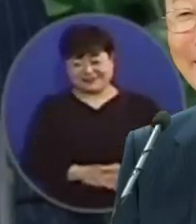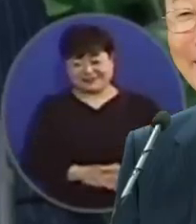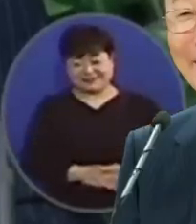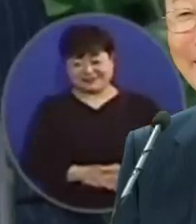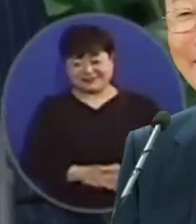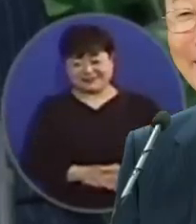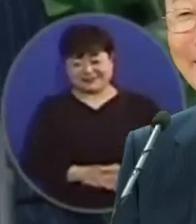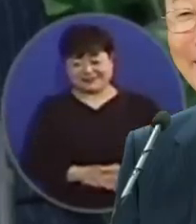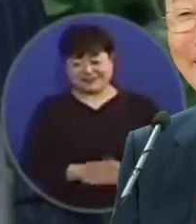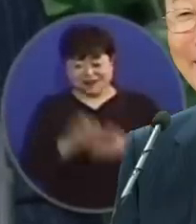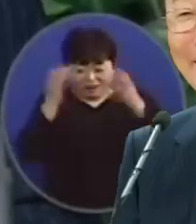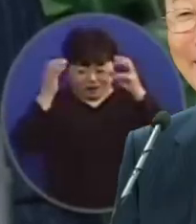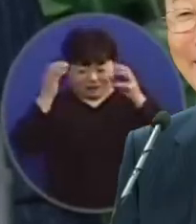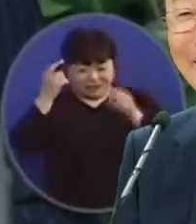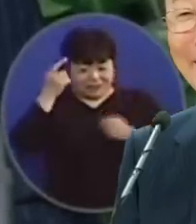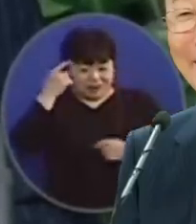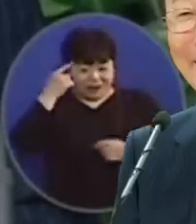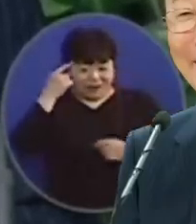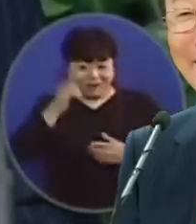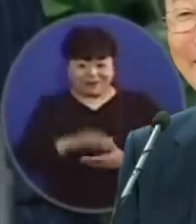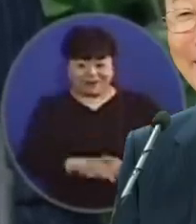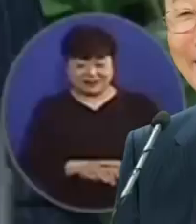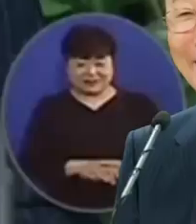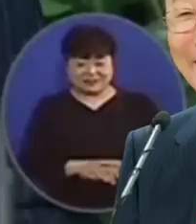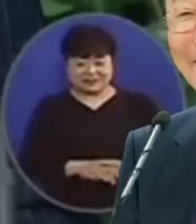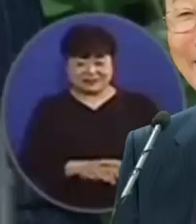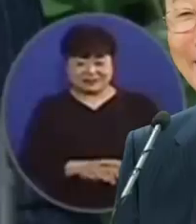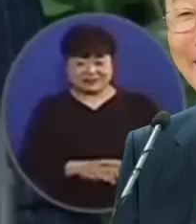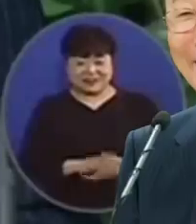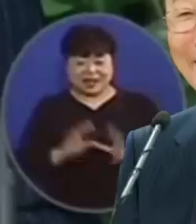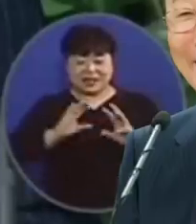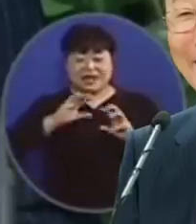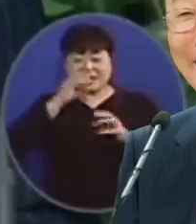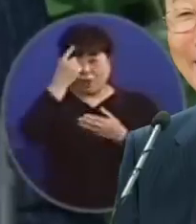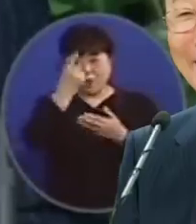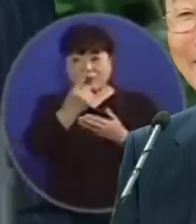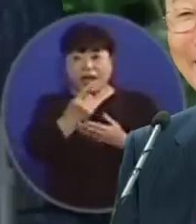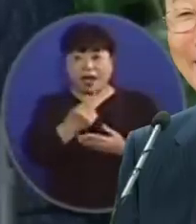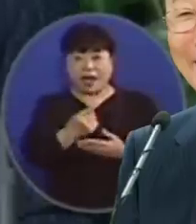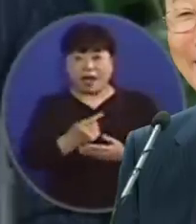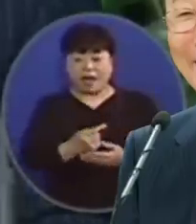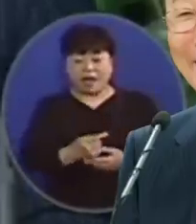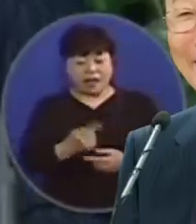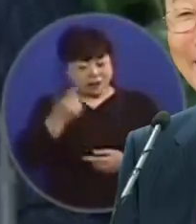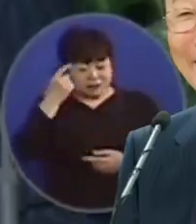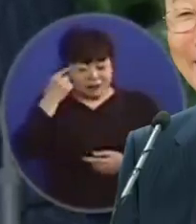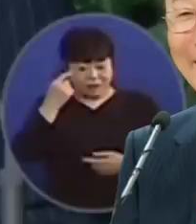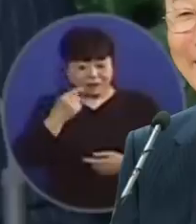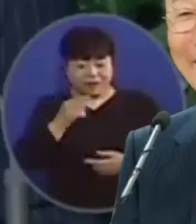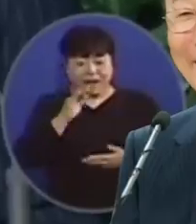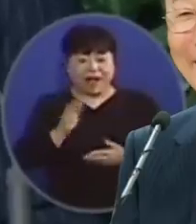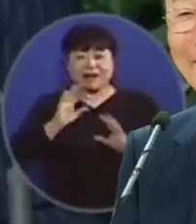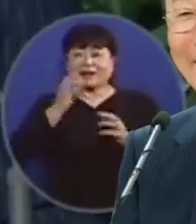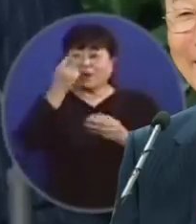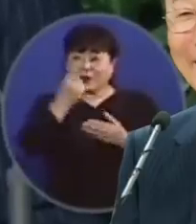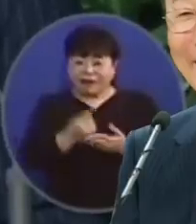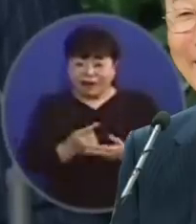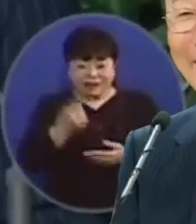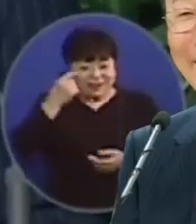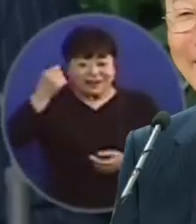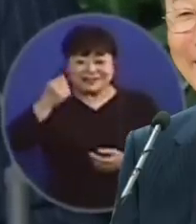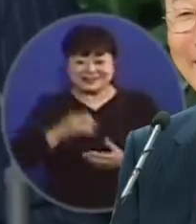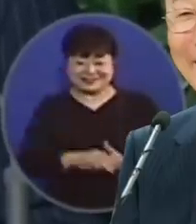그래서 나는 어린 생각에 당장 천당이 내려오는 줄 알았습니다. 야, 이제 천당이 내려오는구나.